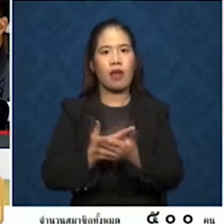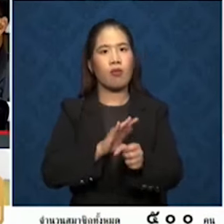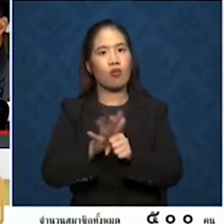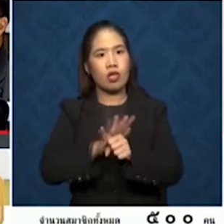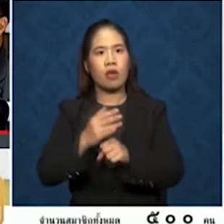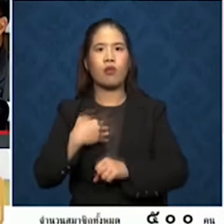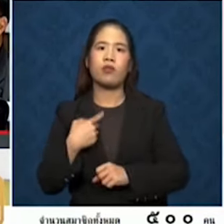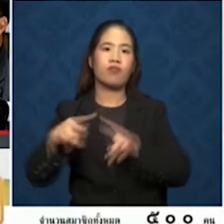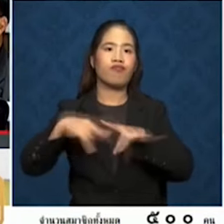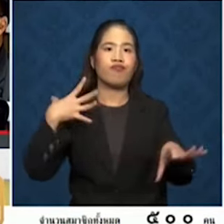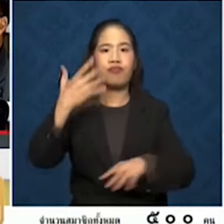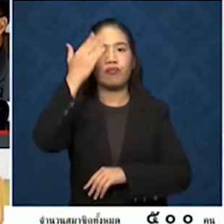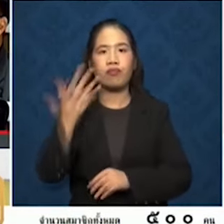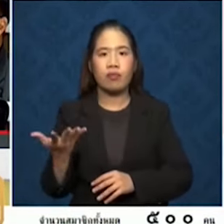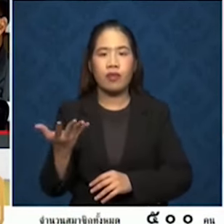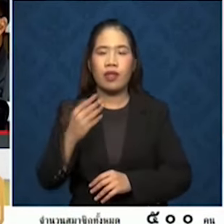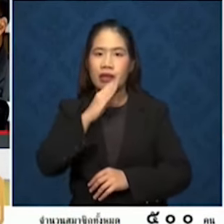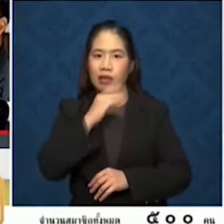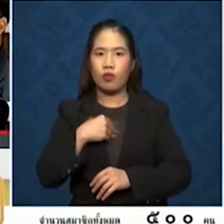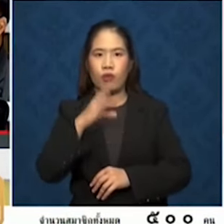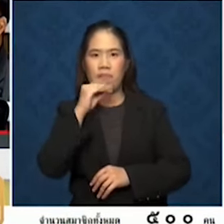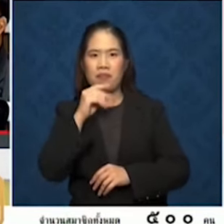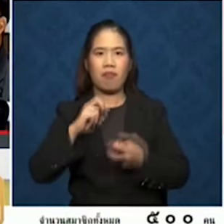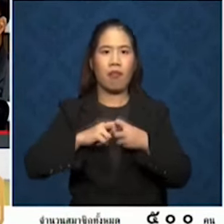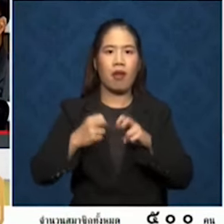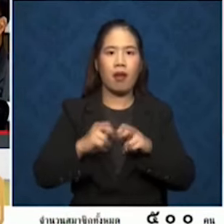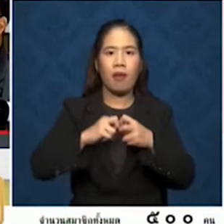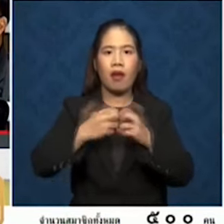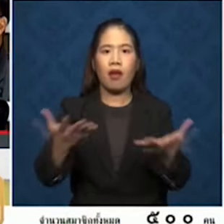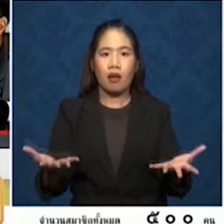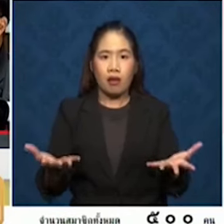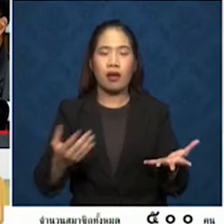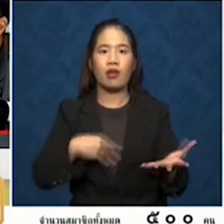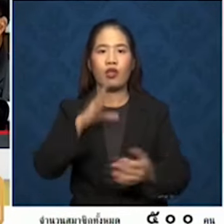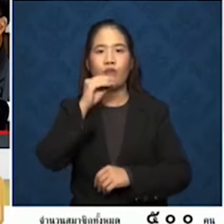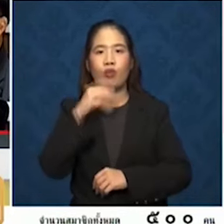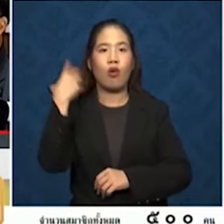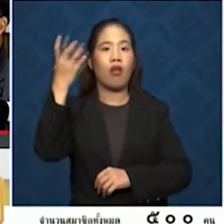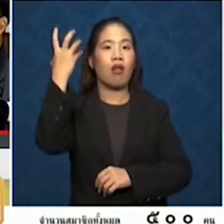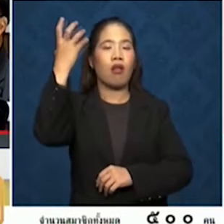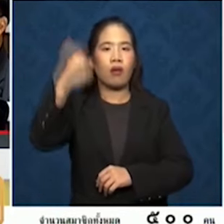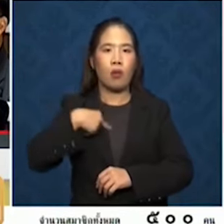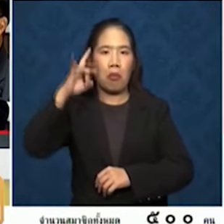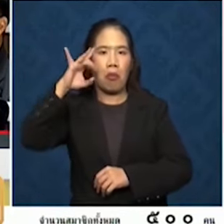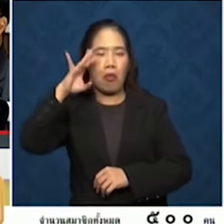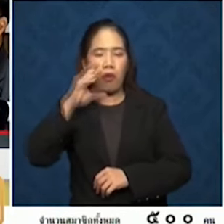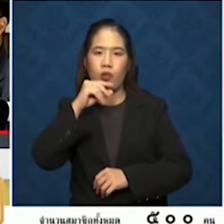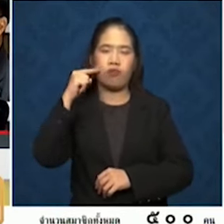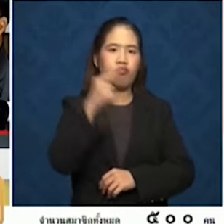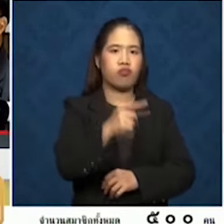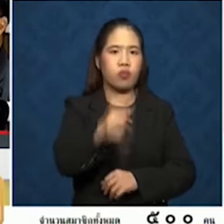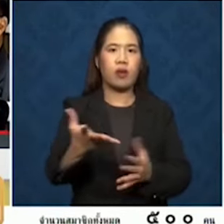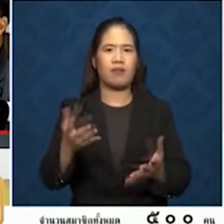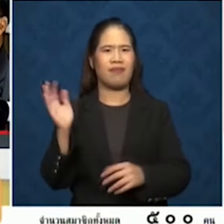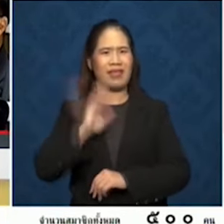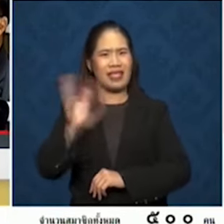ค้านทำไมครับถ้าผมค้านผมคงไม่พูดในวันนี้และที่ท่านกล่าวหาหรือพูดลอยๆว่าผมก้าวร้าวไม่ใช่ครับ